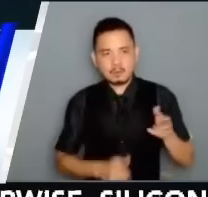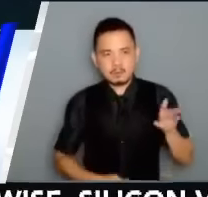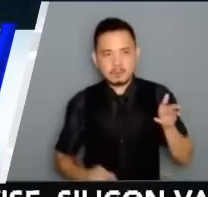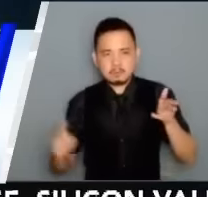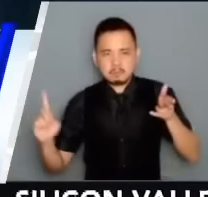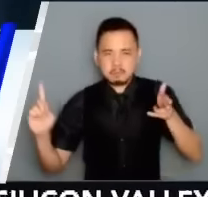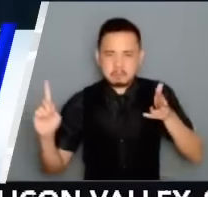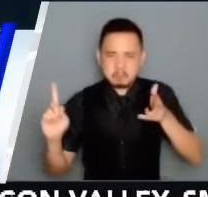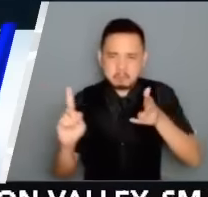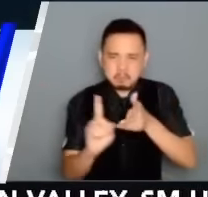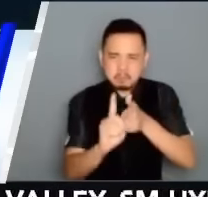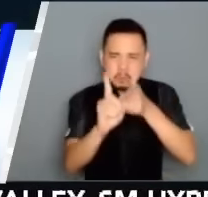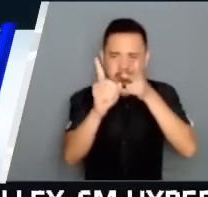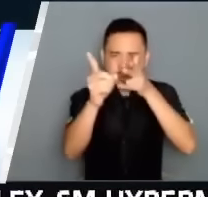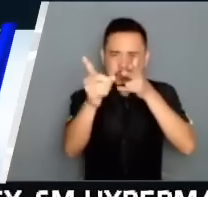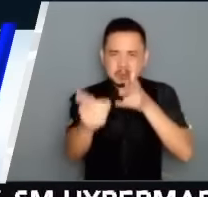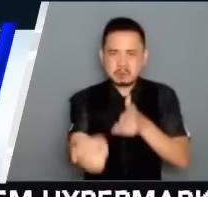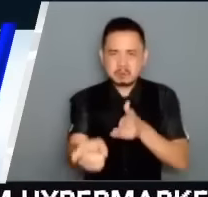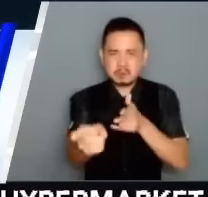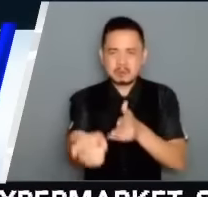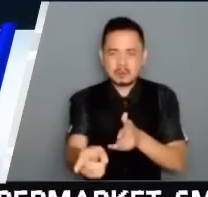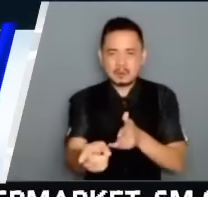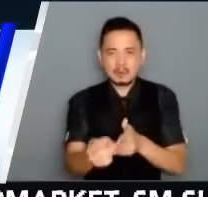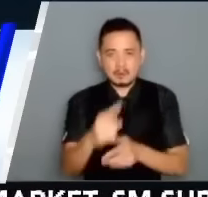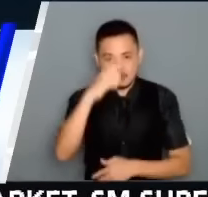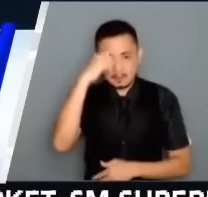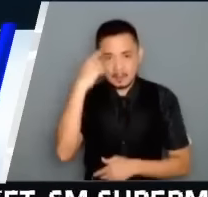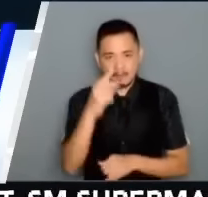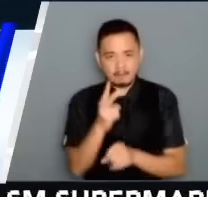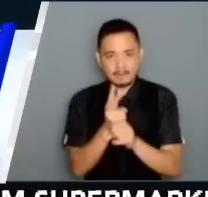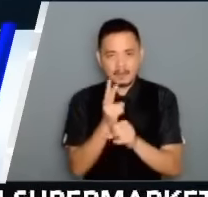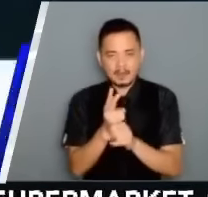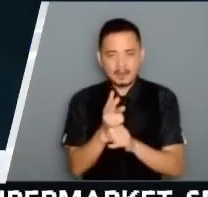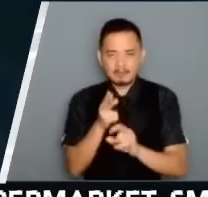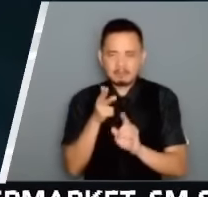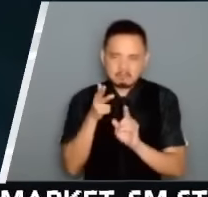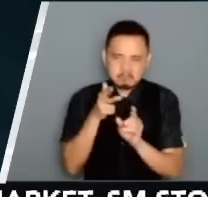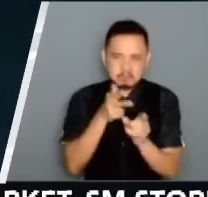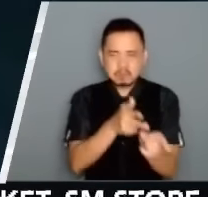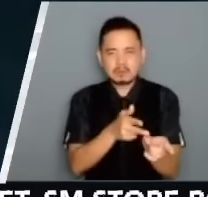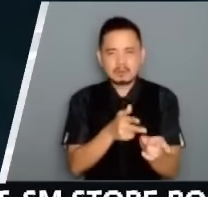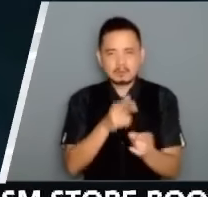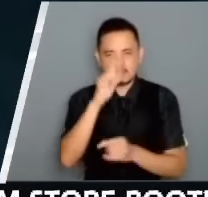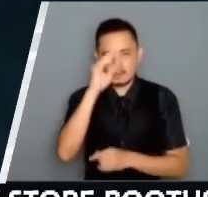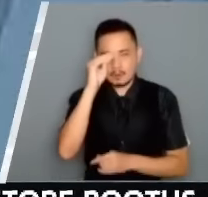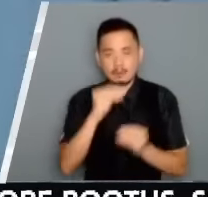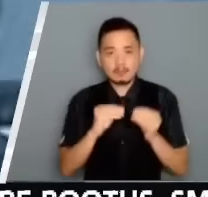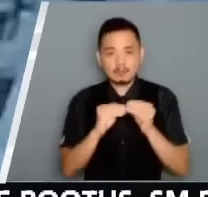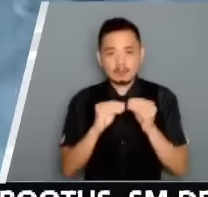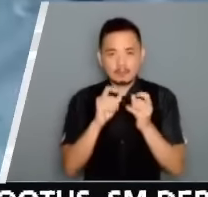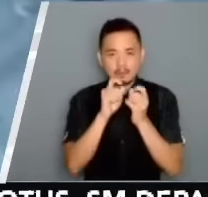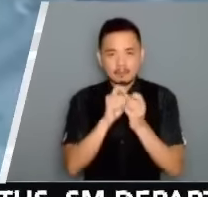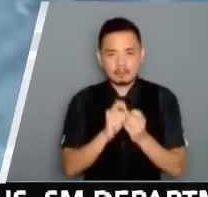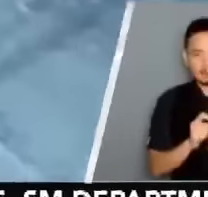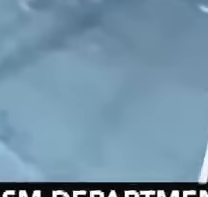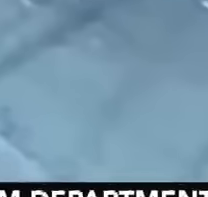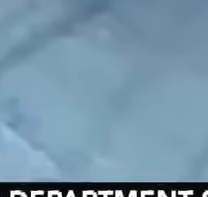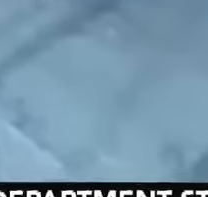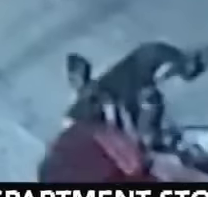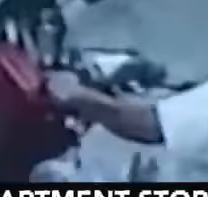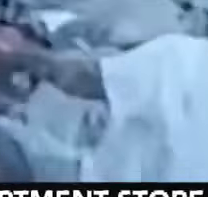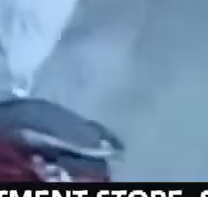Sakto na mga may paparating na itim na van at nasagasaan ng bata. Ang iba pang detalye ng balitang yan, ihahatid namin maya-maya